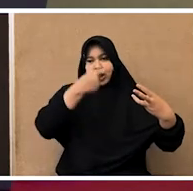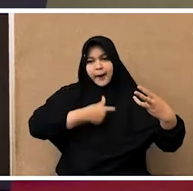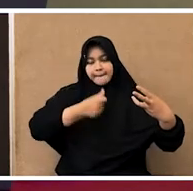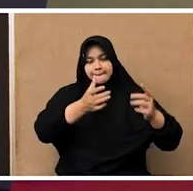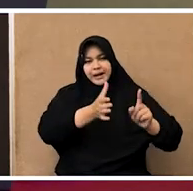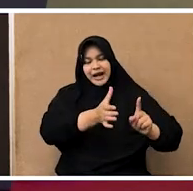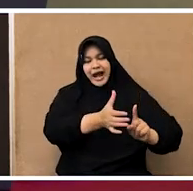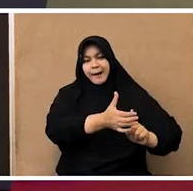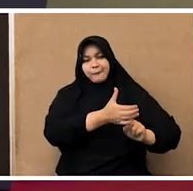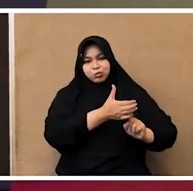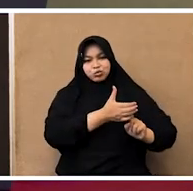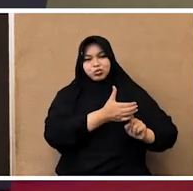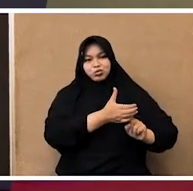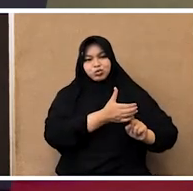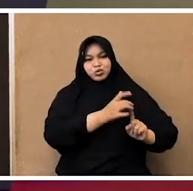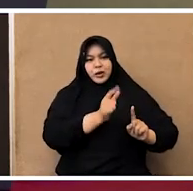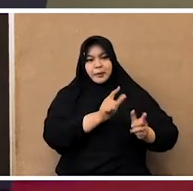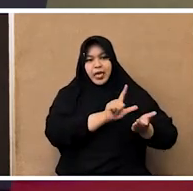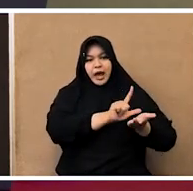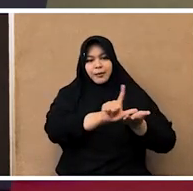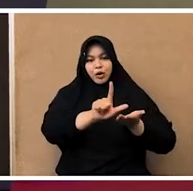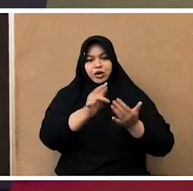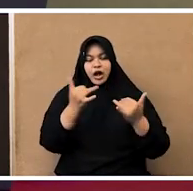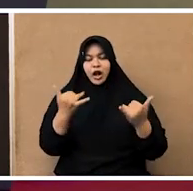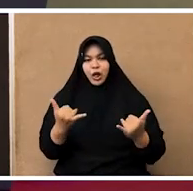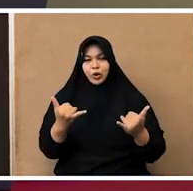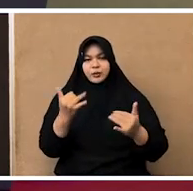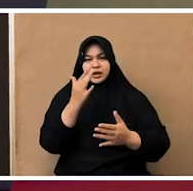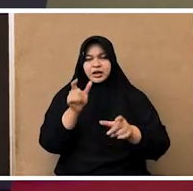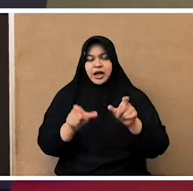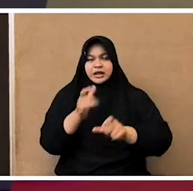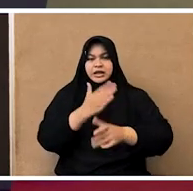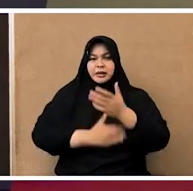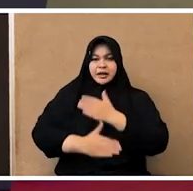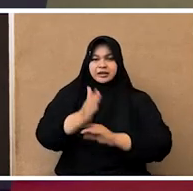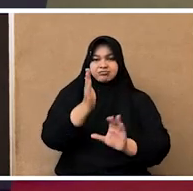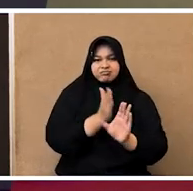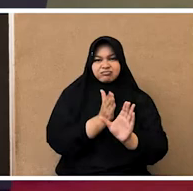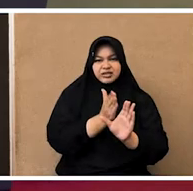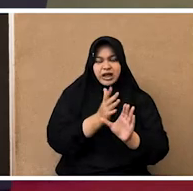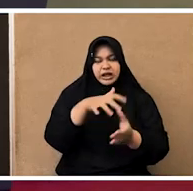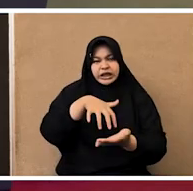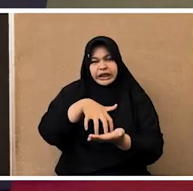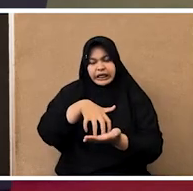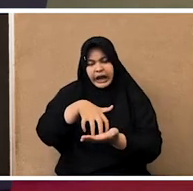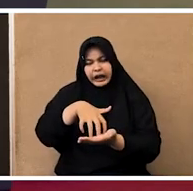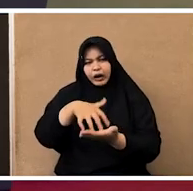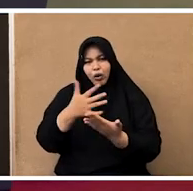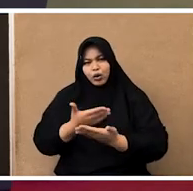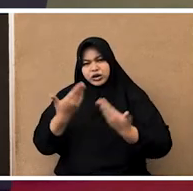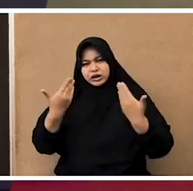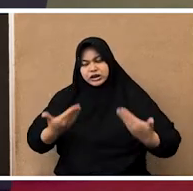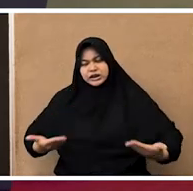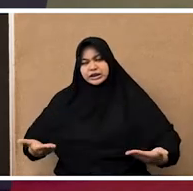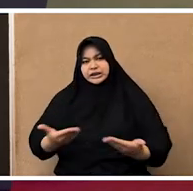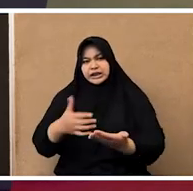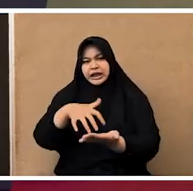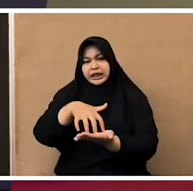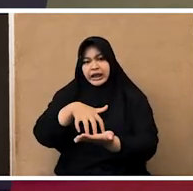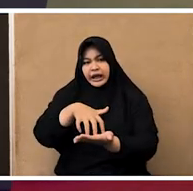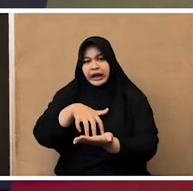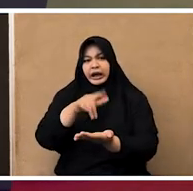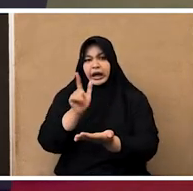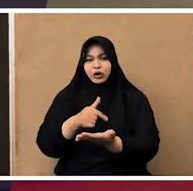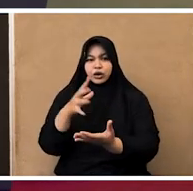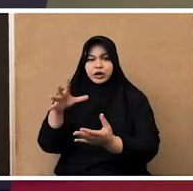disabilitasi ke sosial dengan kondisi sekarang yang sangat rentan kemudian terjadi kekerasan dan dia akan melaporkan ketika dia